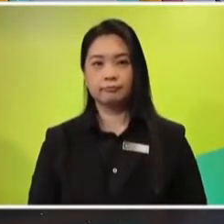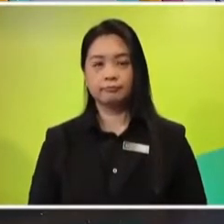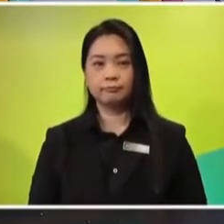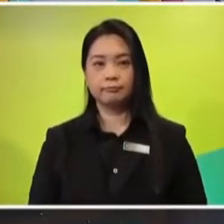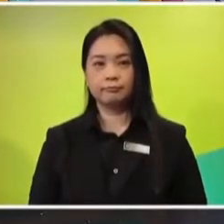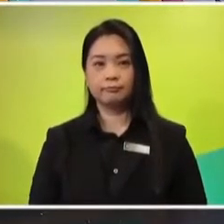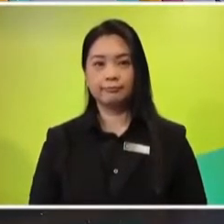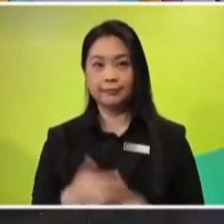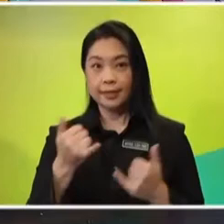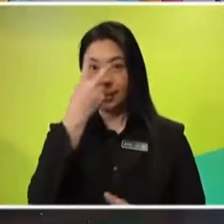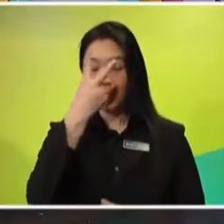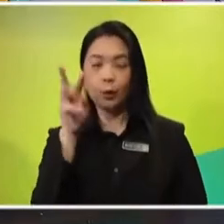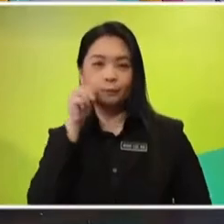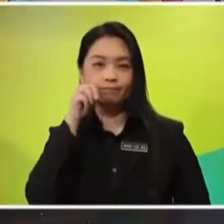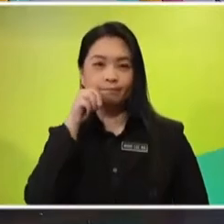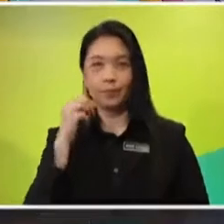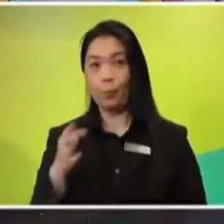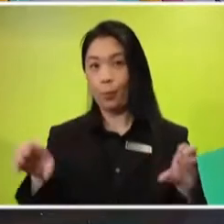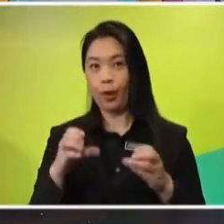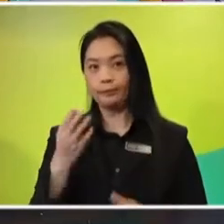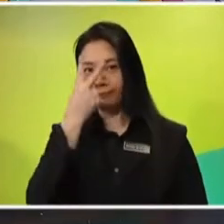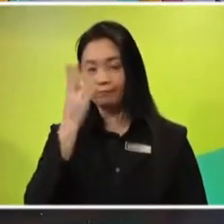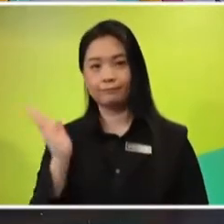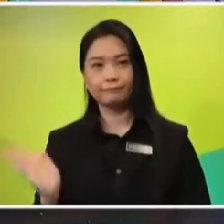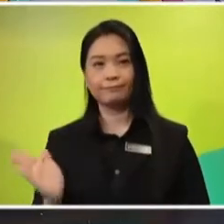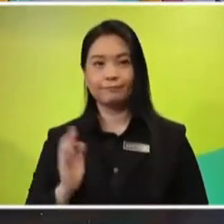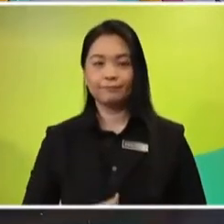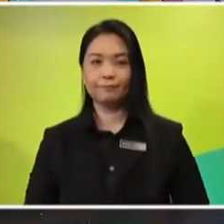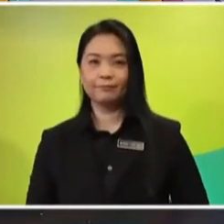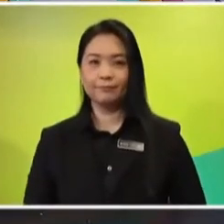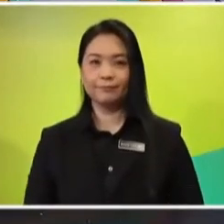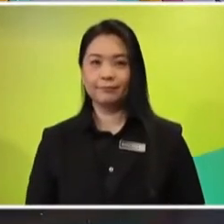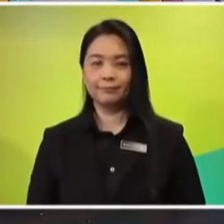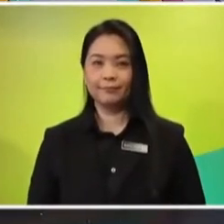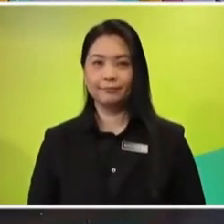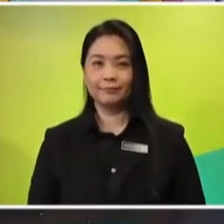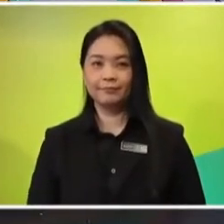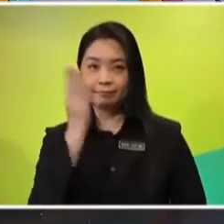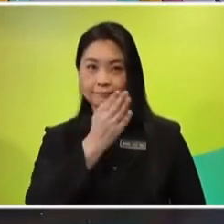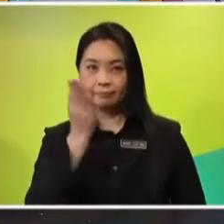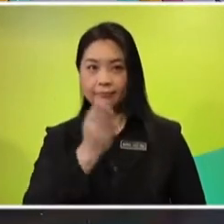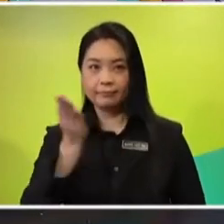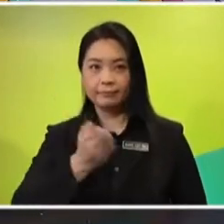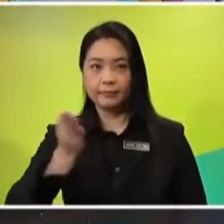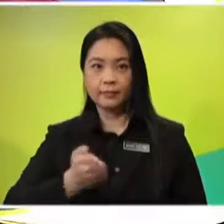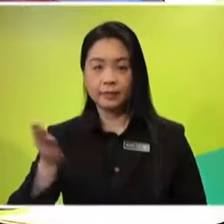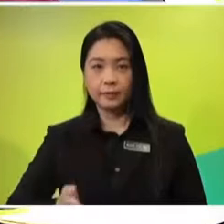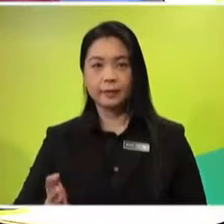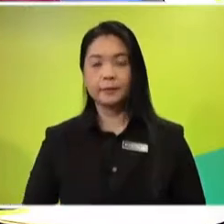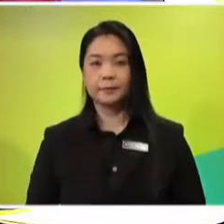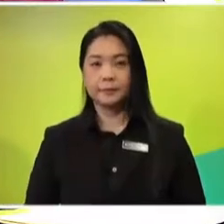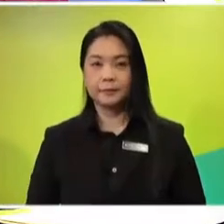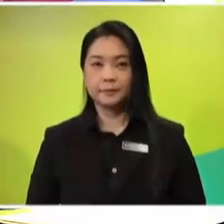saya nak letak banyak-banyaklah. Saya lorekkan. Cikgu pun lorek juga ke, cikgu? Ya, cikgu pun lorek. Okey. Mengikut bahagian